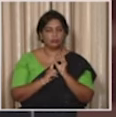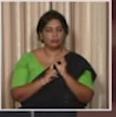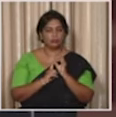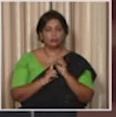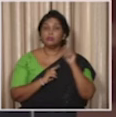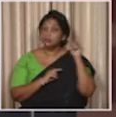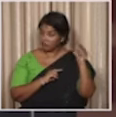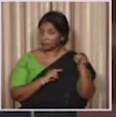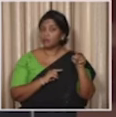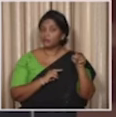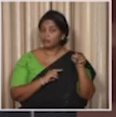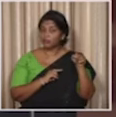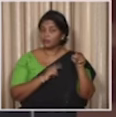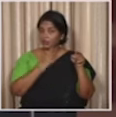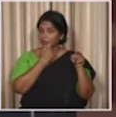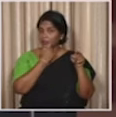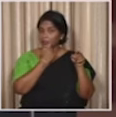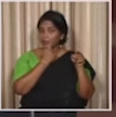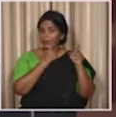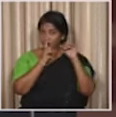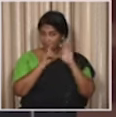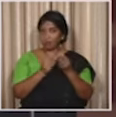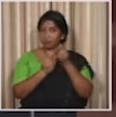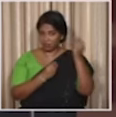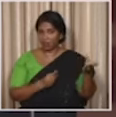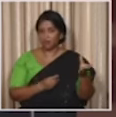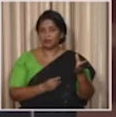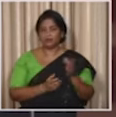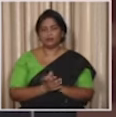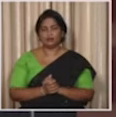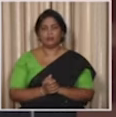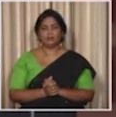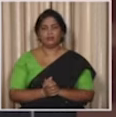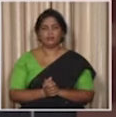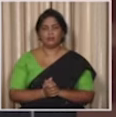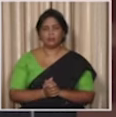Dan AI dat me wasiye dene ada.